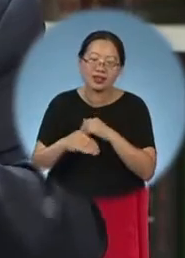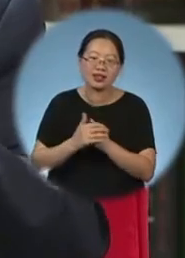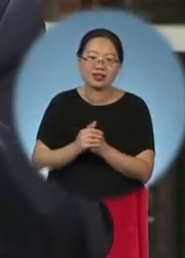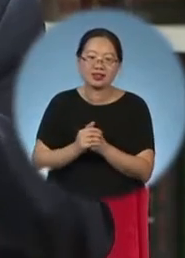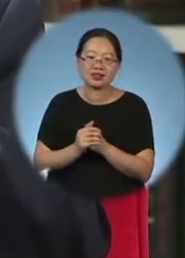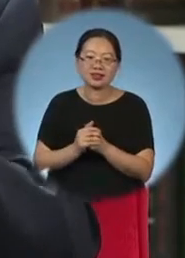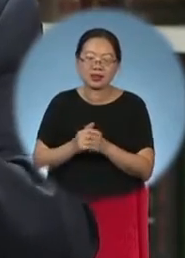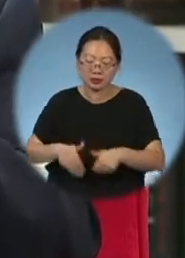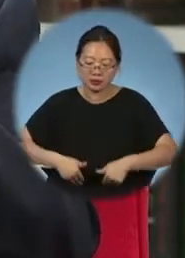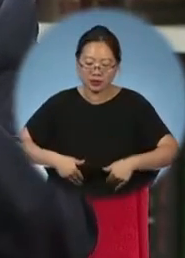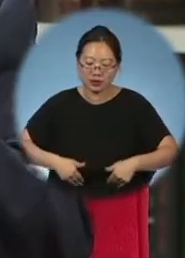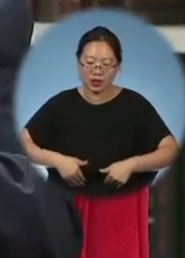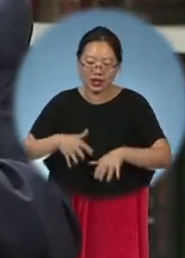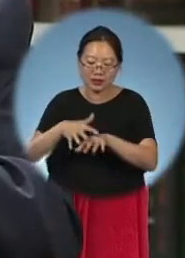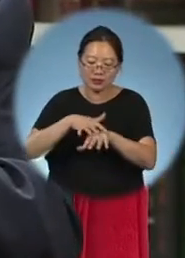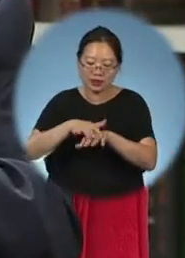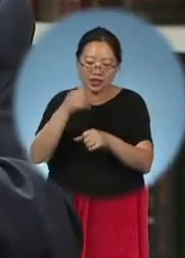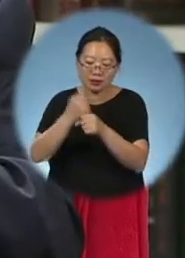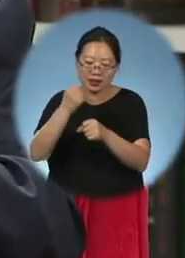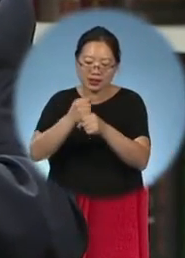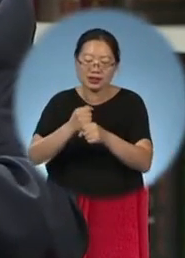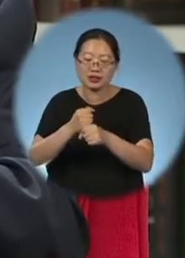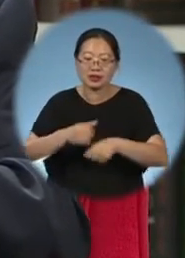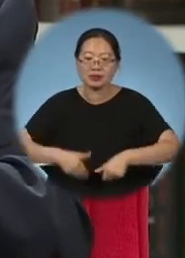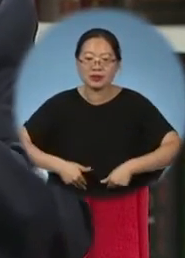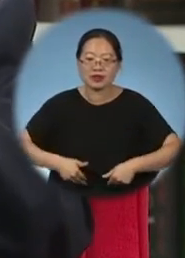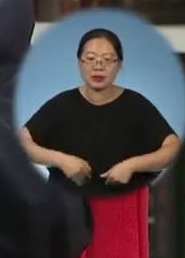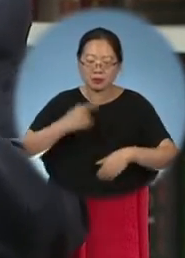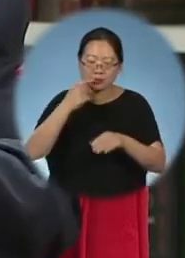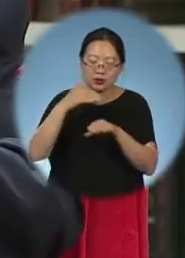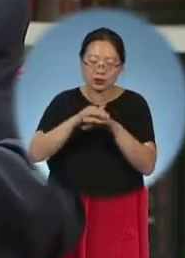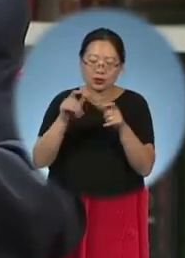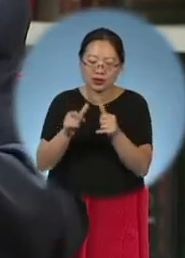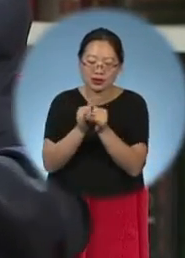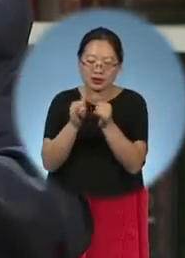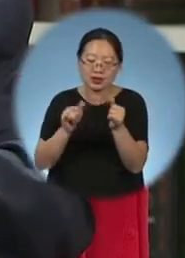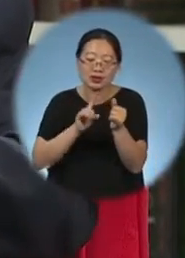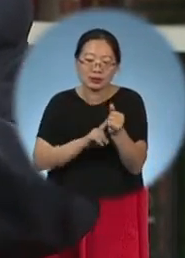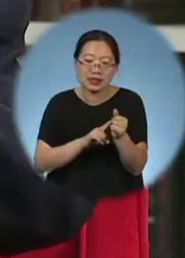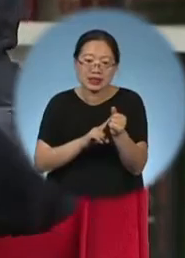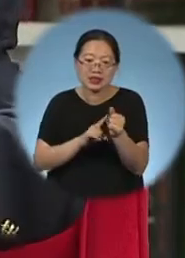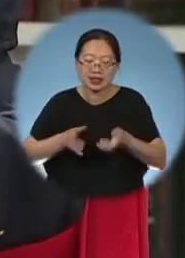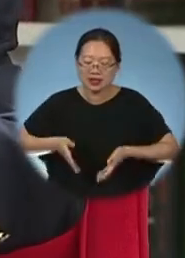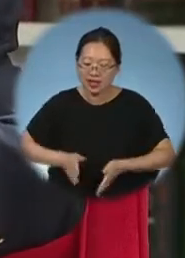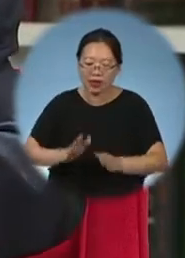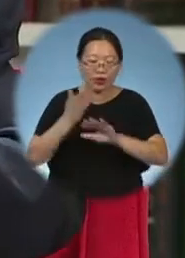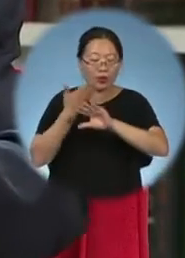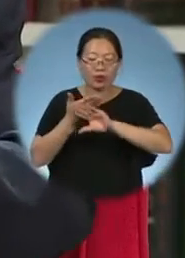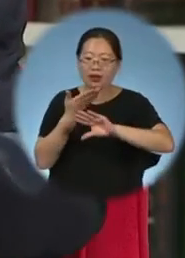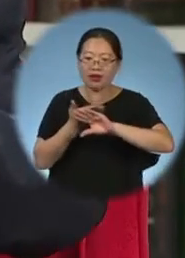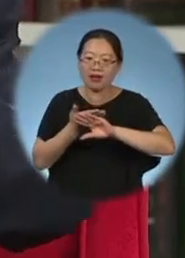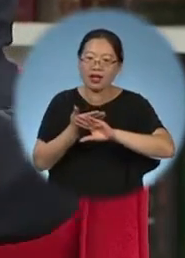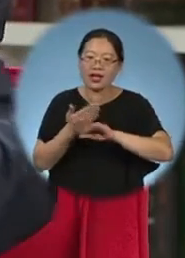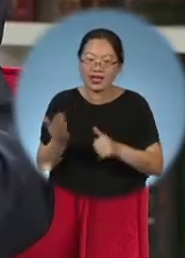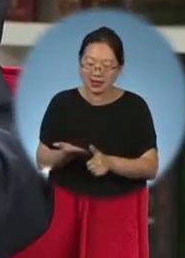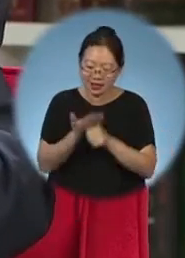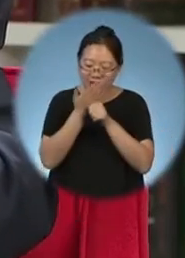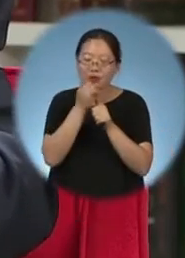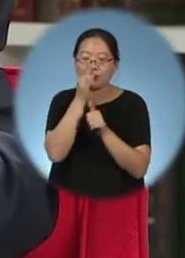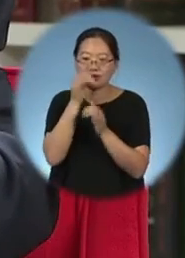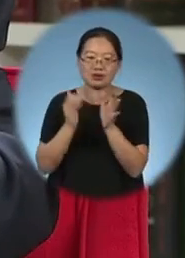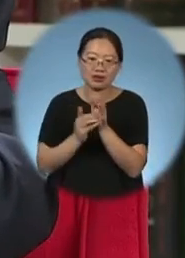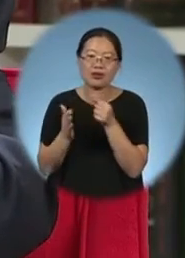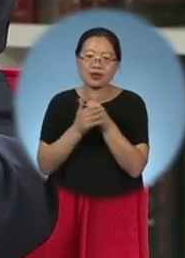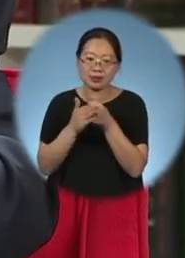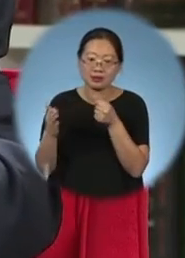민주주의에 그 필요한 인프라를 구축해야 된다. 그러니까 민주시민은 태어나는 것이 아니고 길러지는 것이다